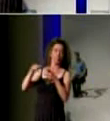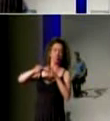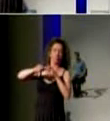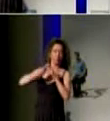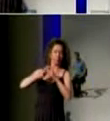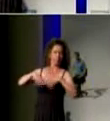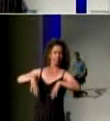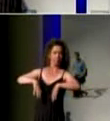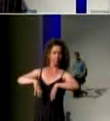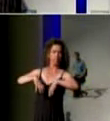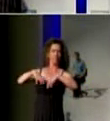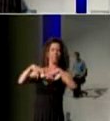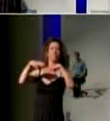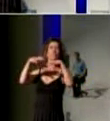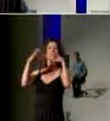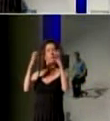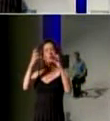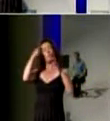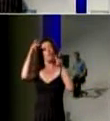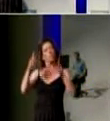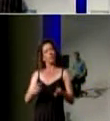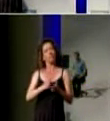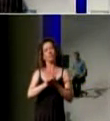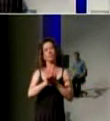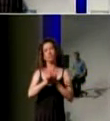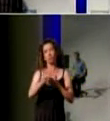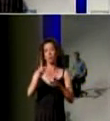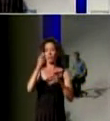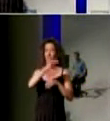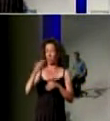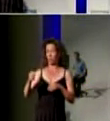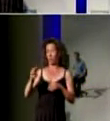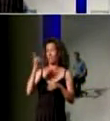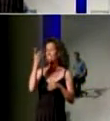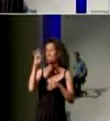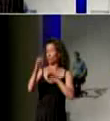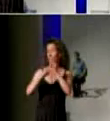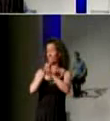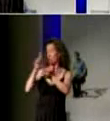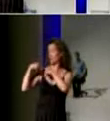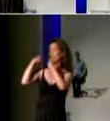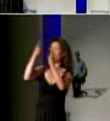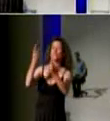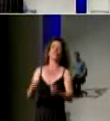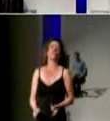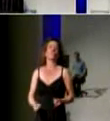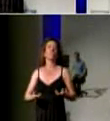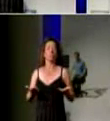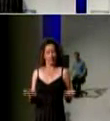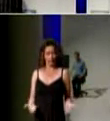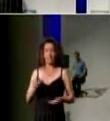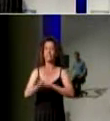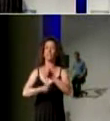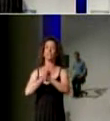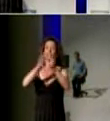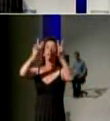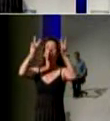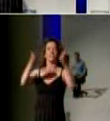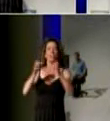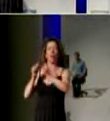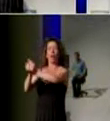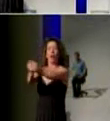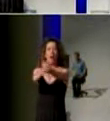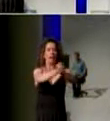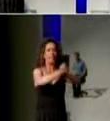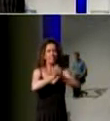a conçu la Semaine québécoise des personnes handicapées il y a déjà 18 ans. Aujourd'hui, c'est sous le thème de cette année «